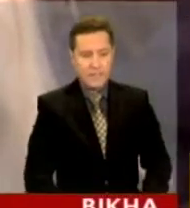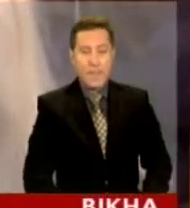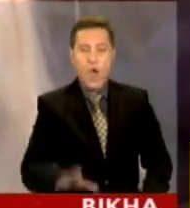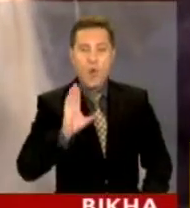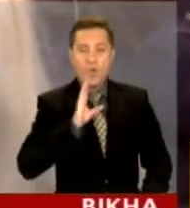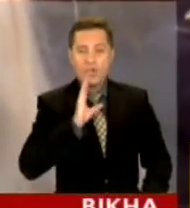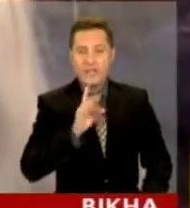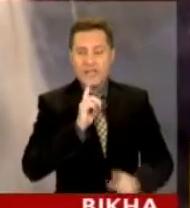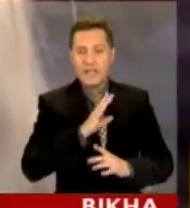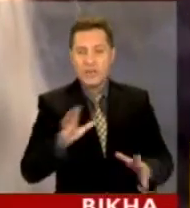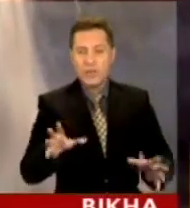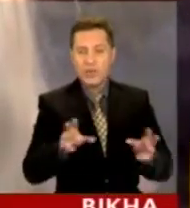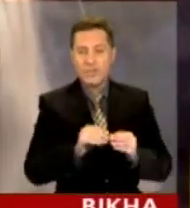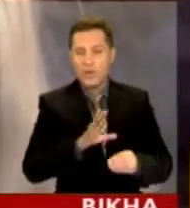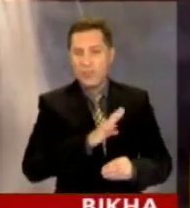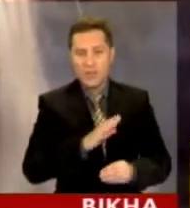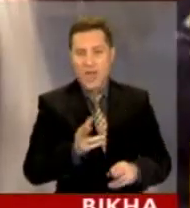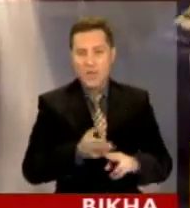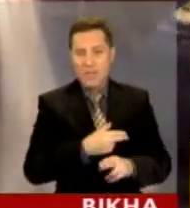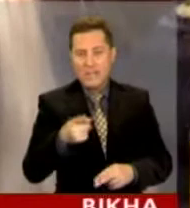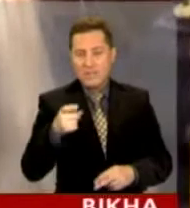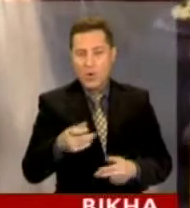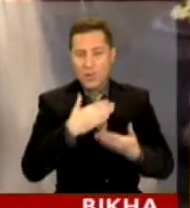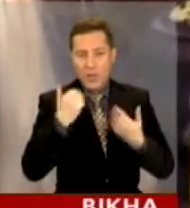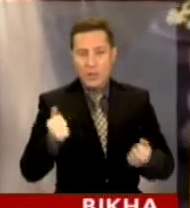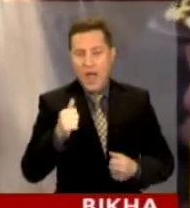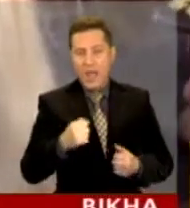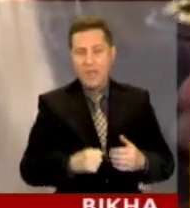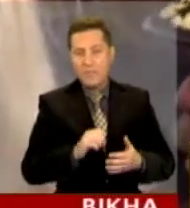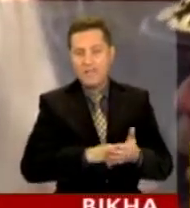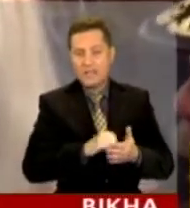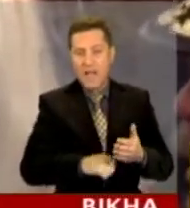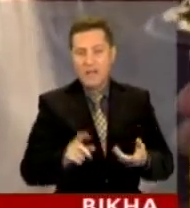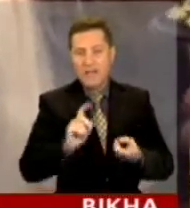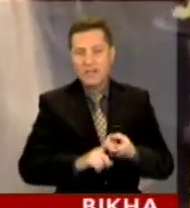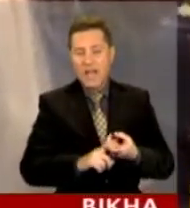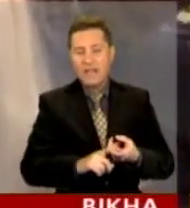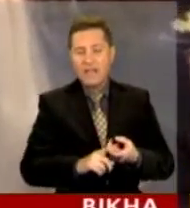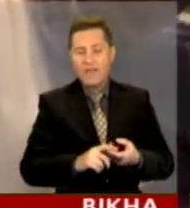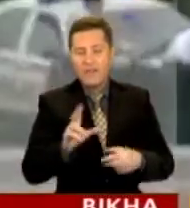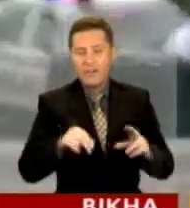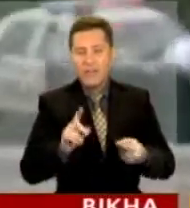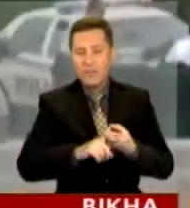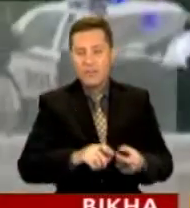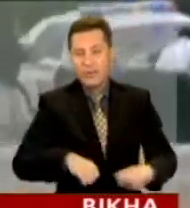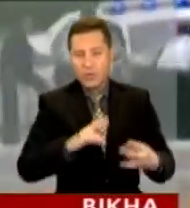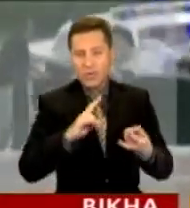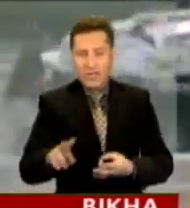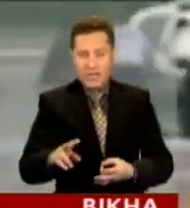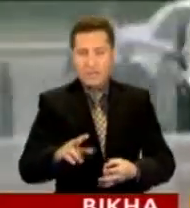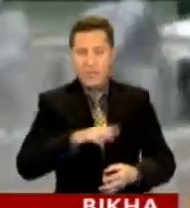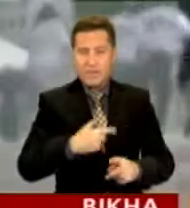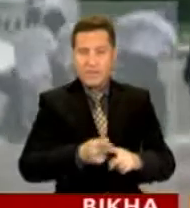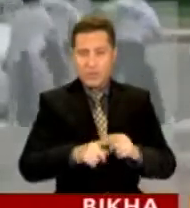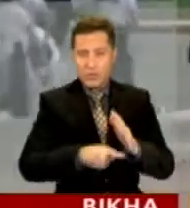жінки не було спільників, вона була беззбройна. Немає жодних підстав вважати її причетною до тероризму. Лише після цього